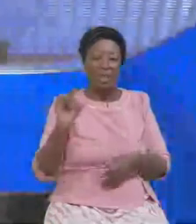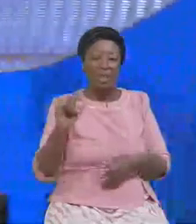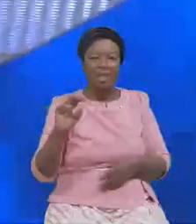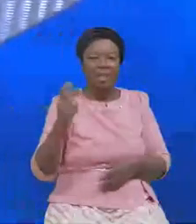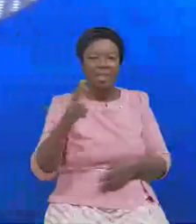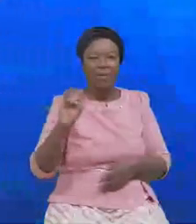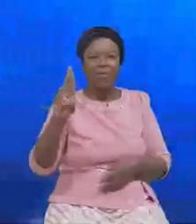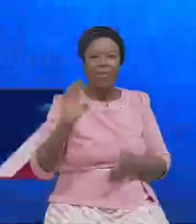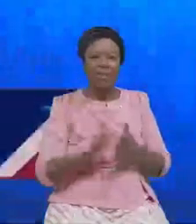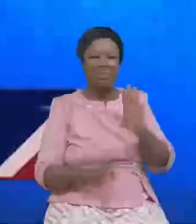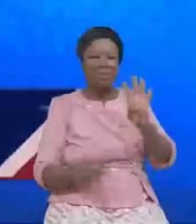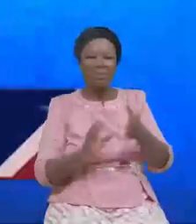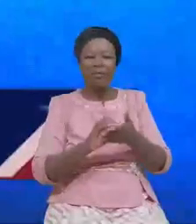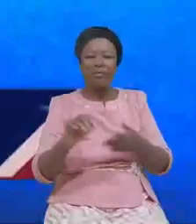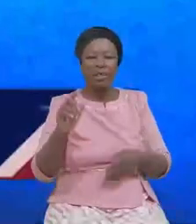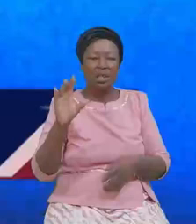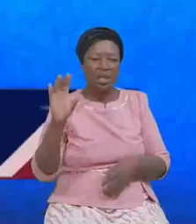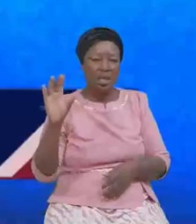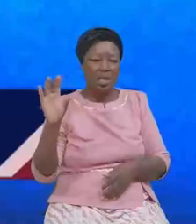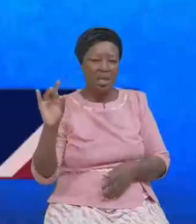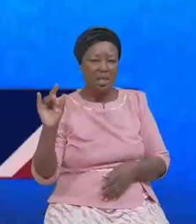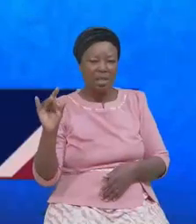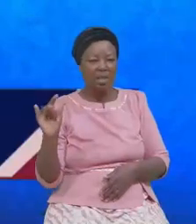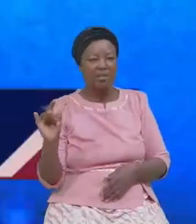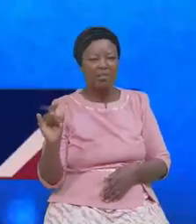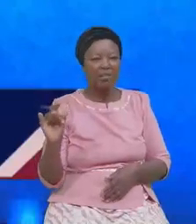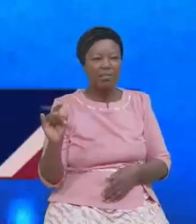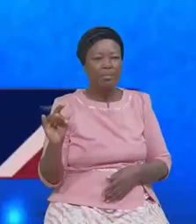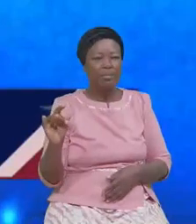2 Corinthiens 4, le verset 18.